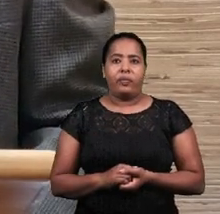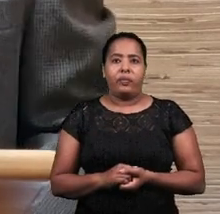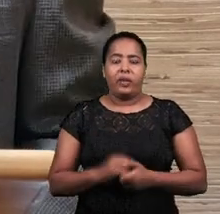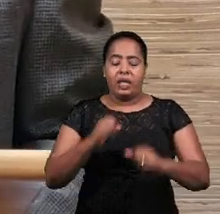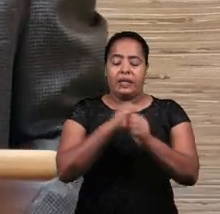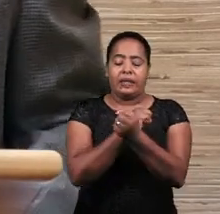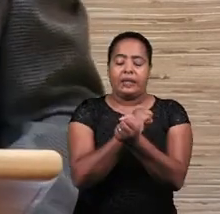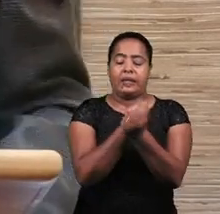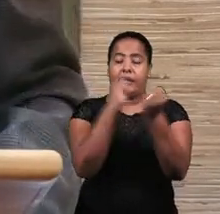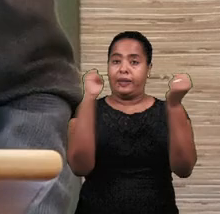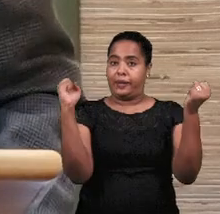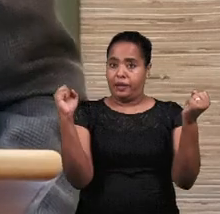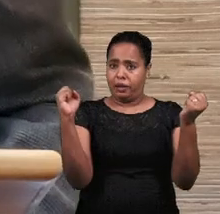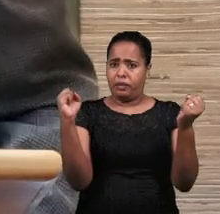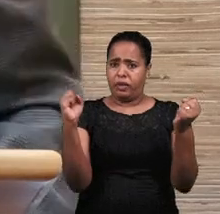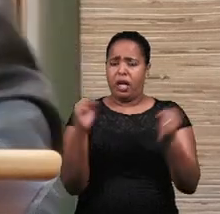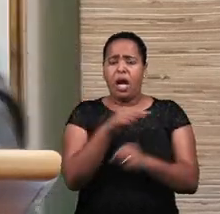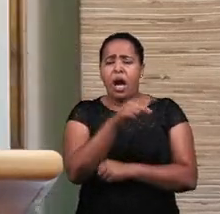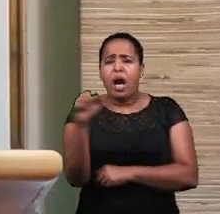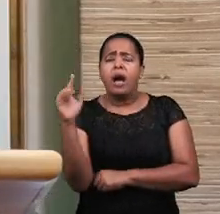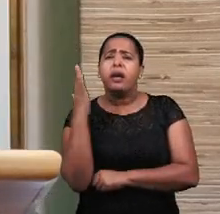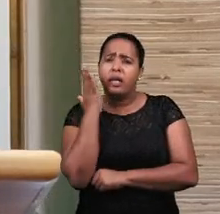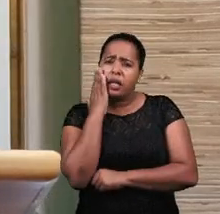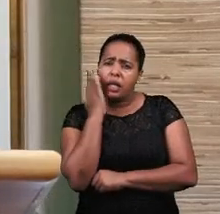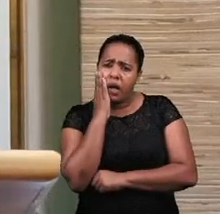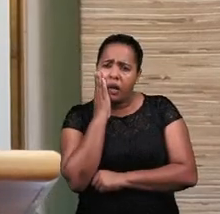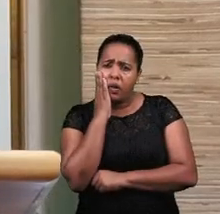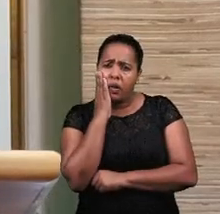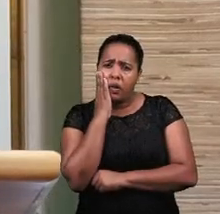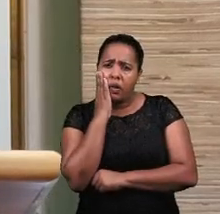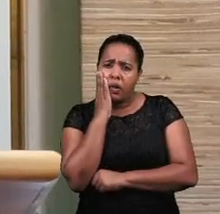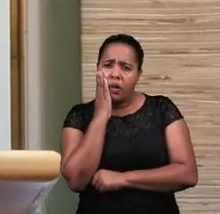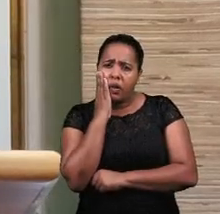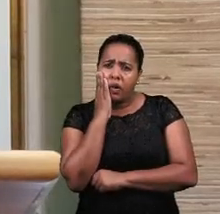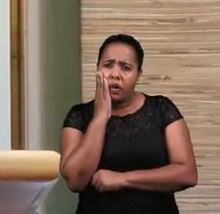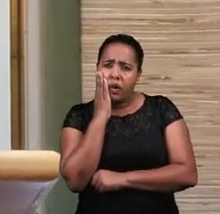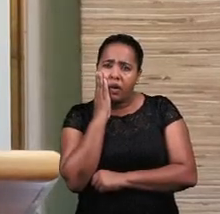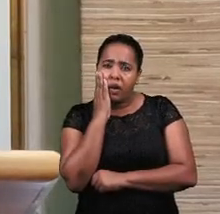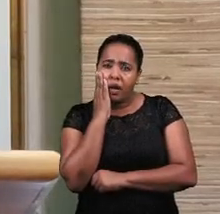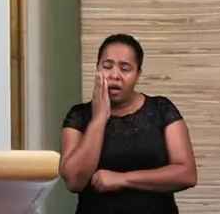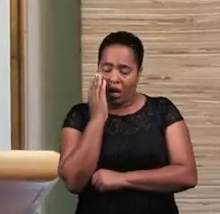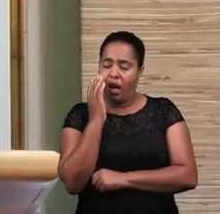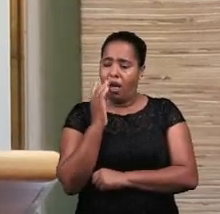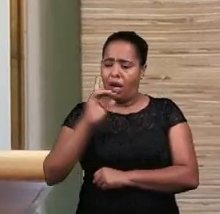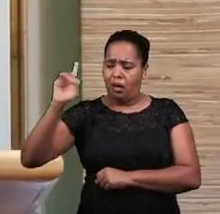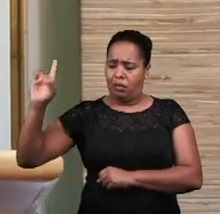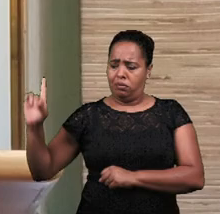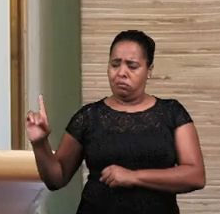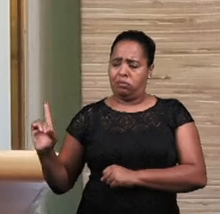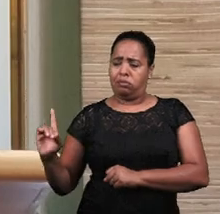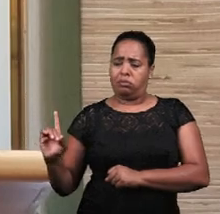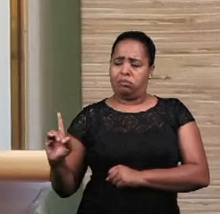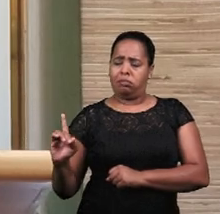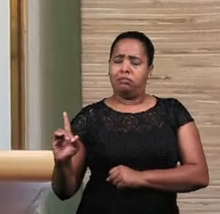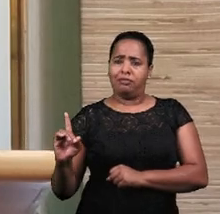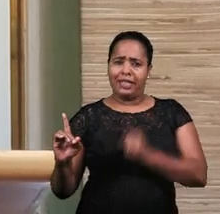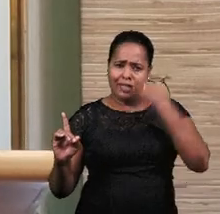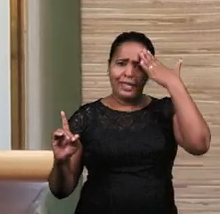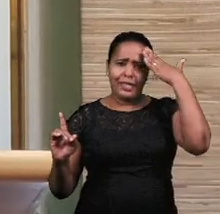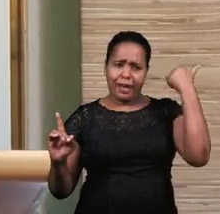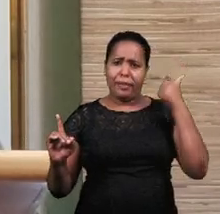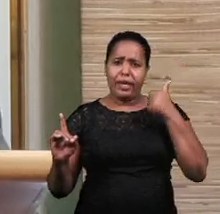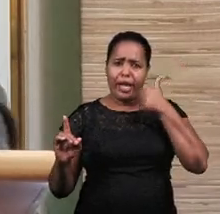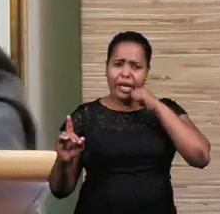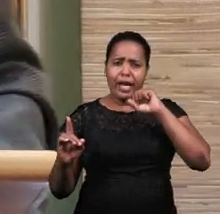Samson, il a dit, vous avez compris? Donc Samson est apparu, il savait que la femme avait